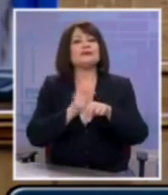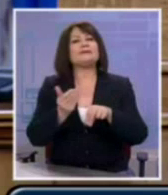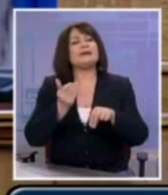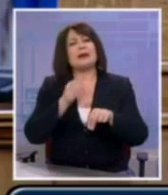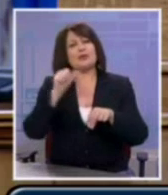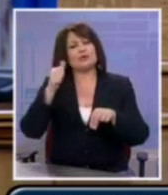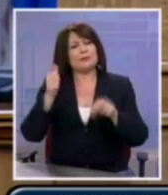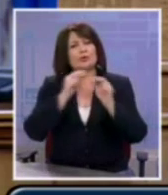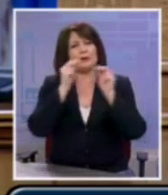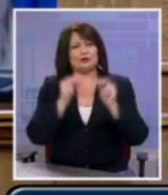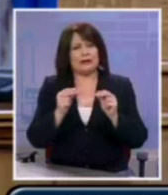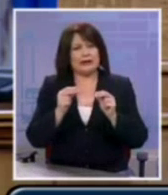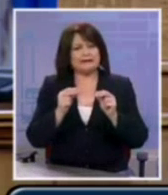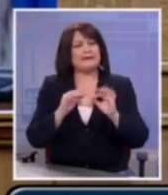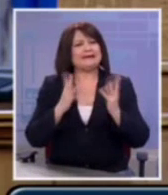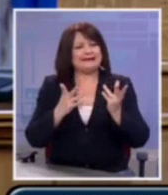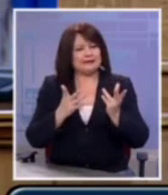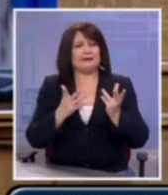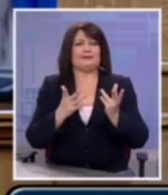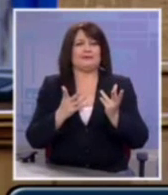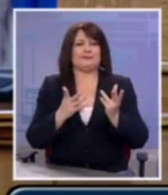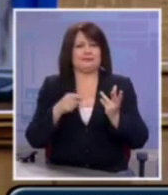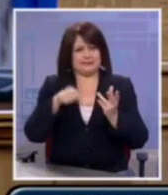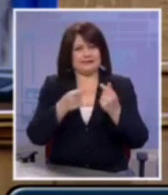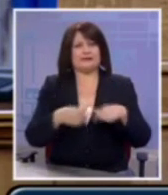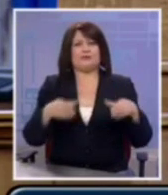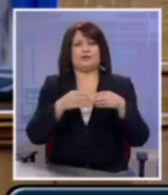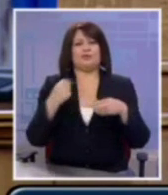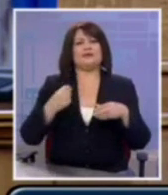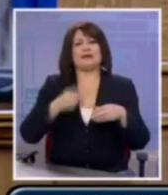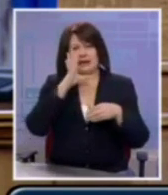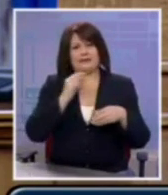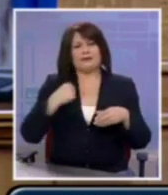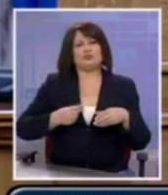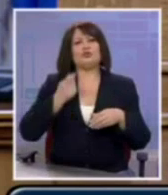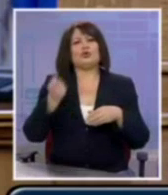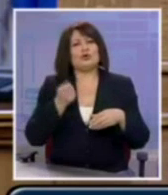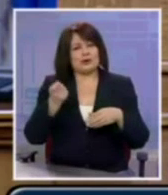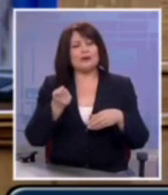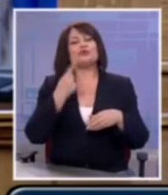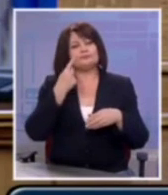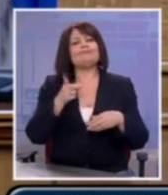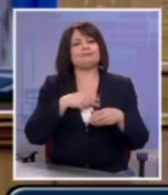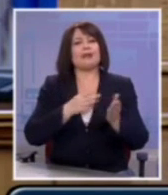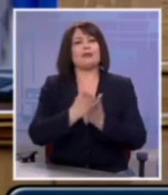Τα προκαταρκτικά πορίσματα της Επιτροπής Αλήθειας Δημοσίου Χρέους δικαιώνουν